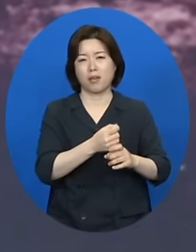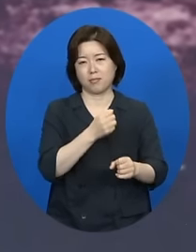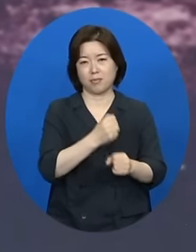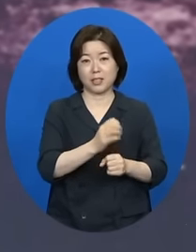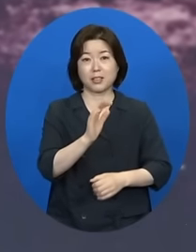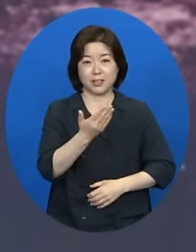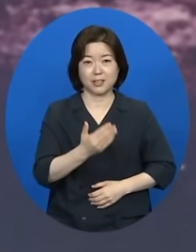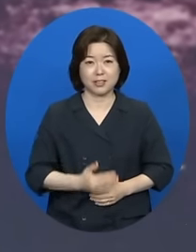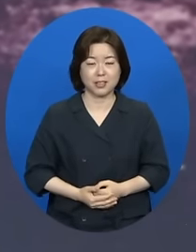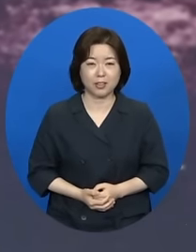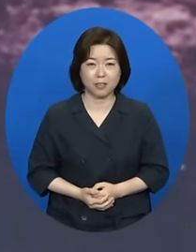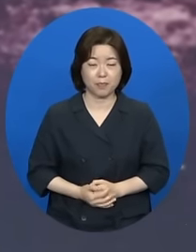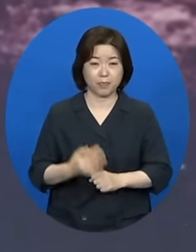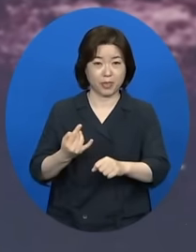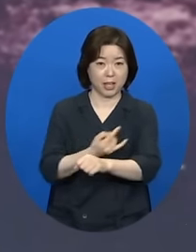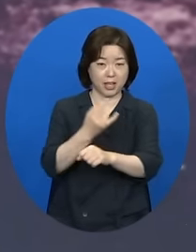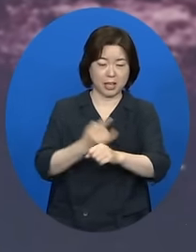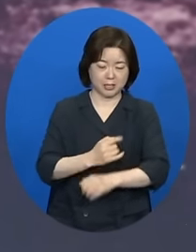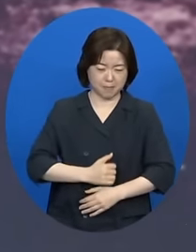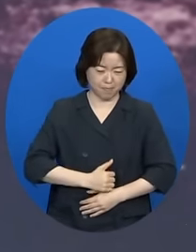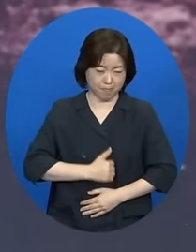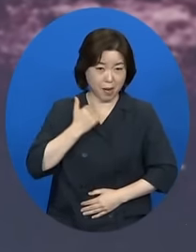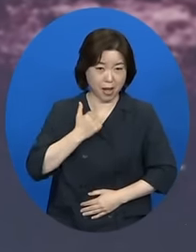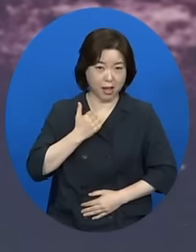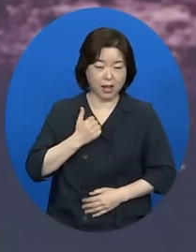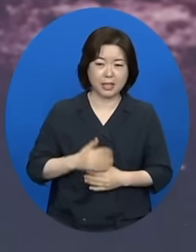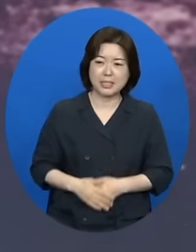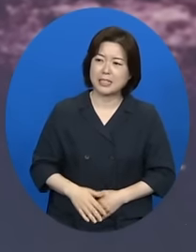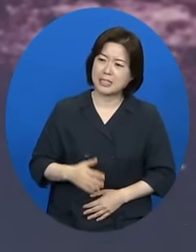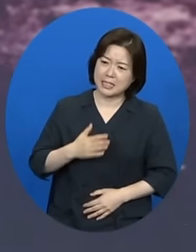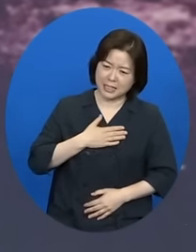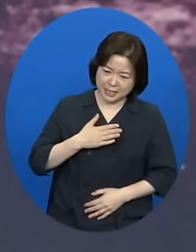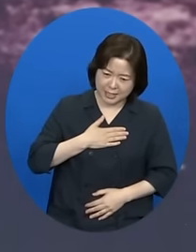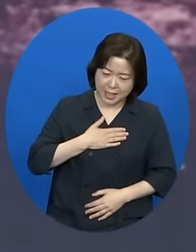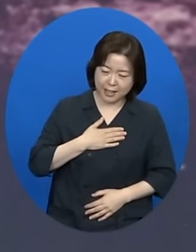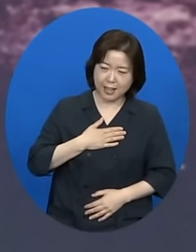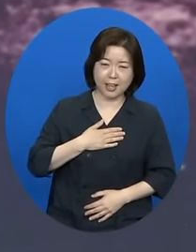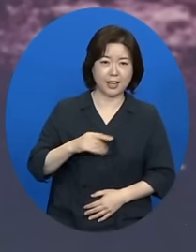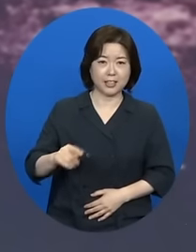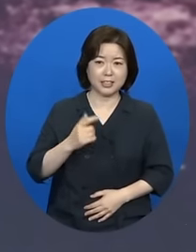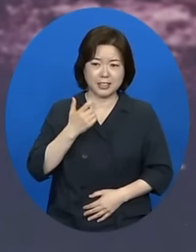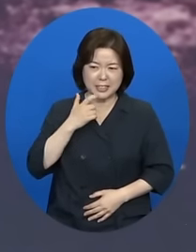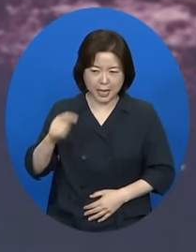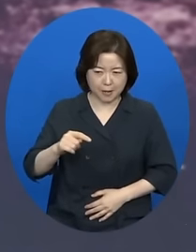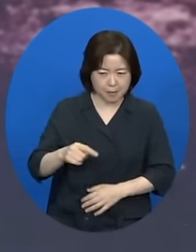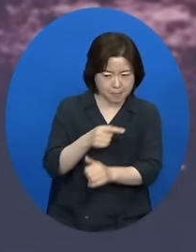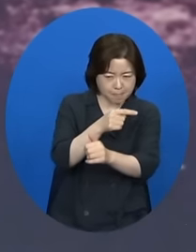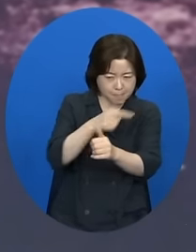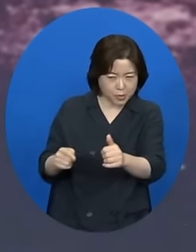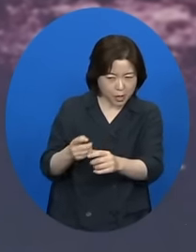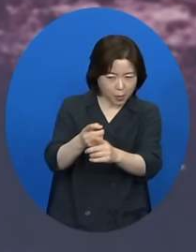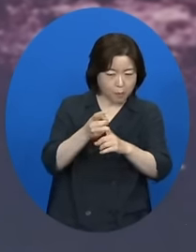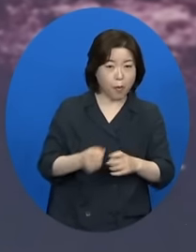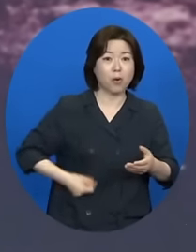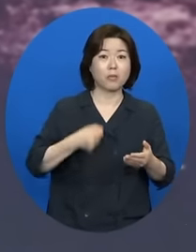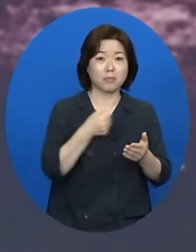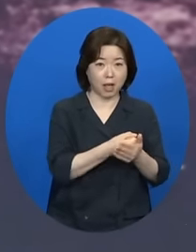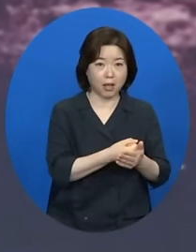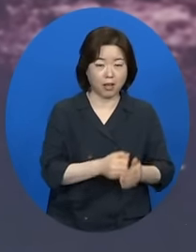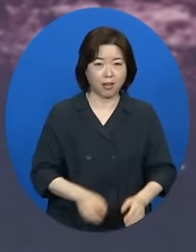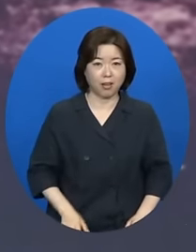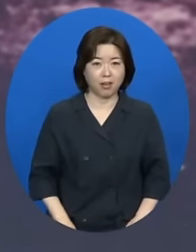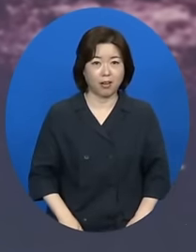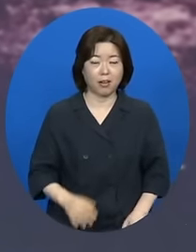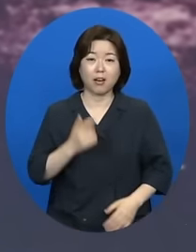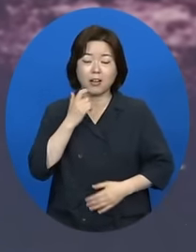것이죠. 에서는 분노했고 내가 내 아우 야곱을 죽일 것이다 복수를 다짐합니다. 또한 두 번째 고향을 떠나야